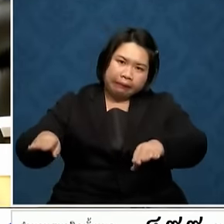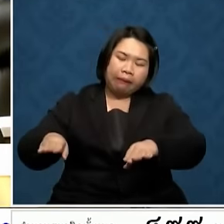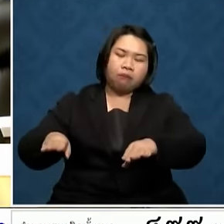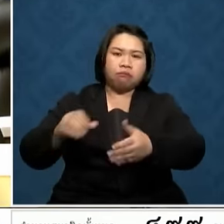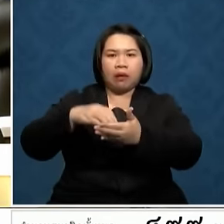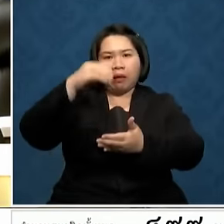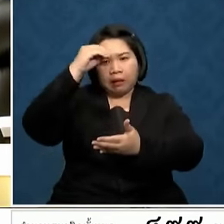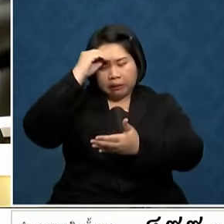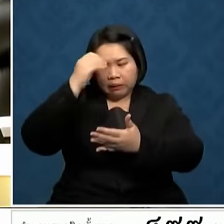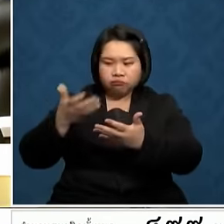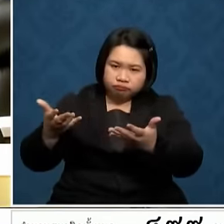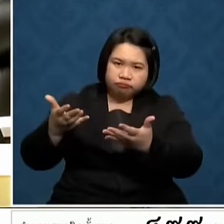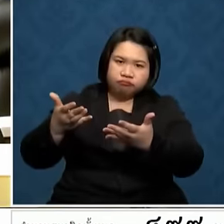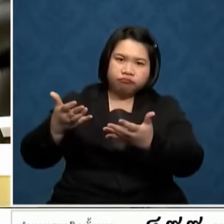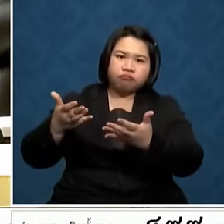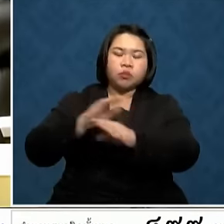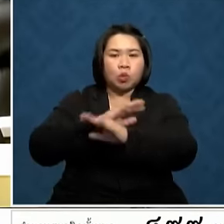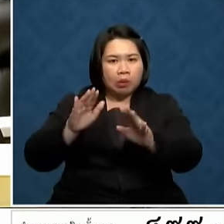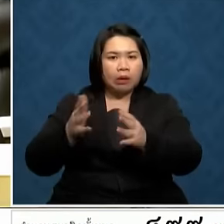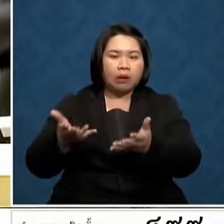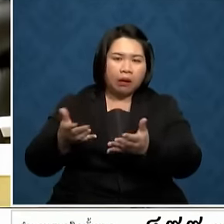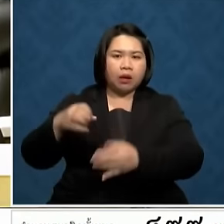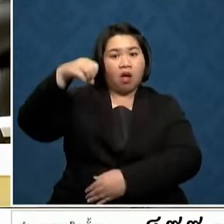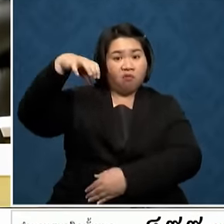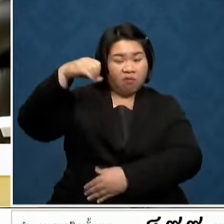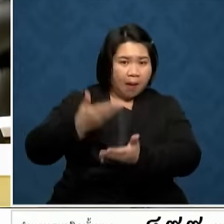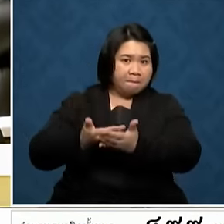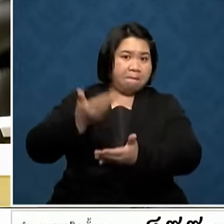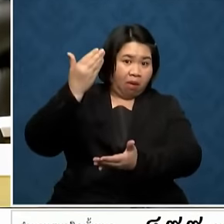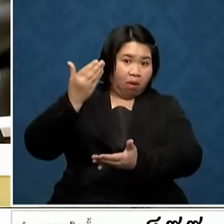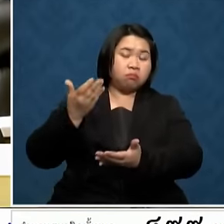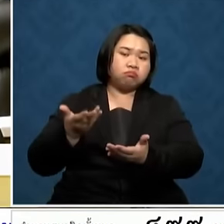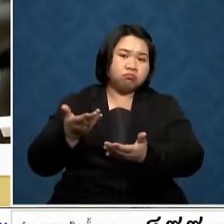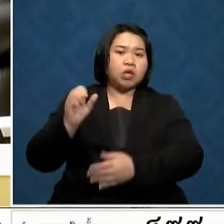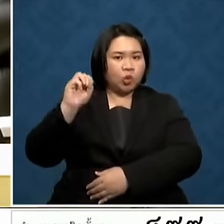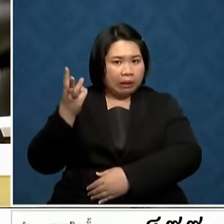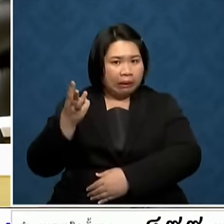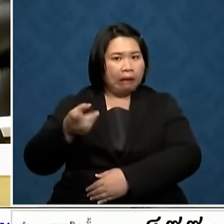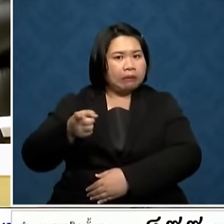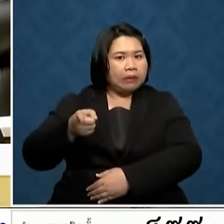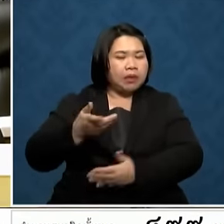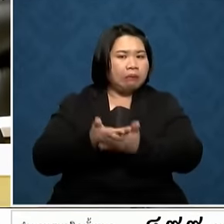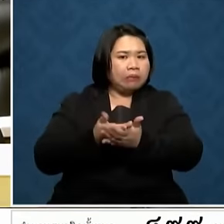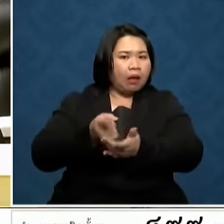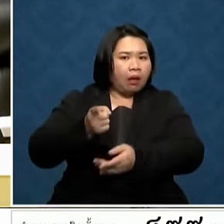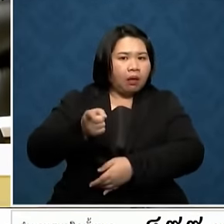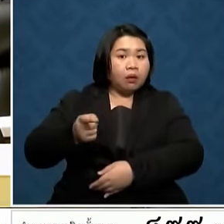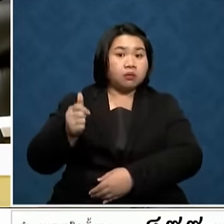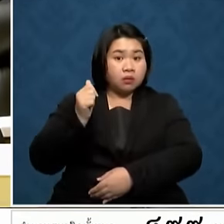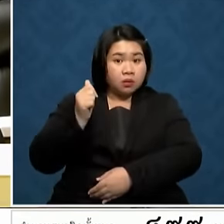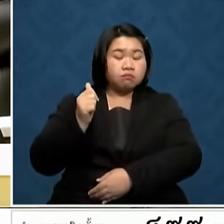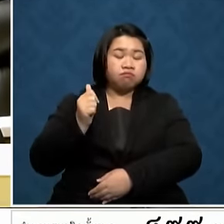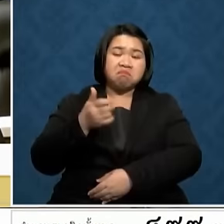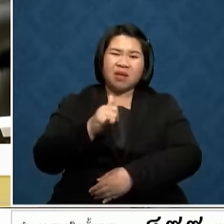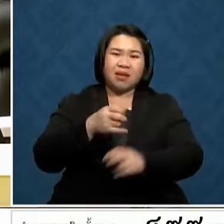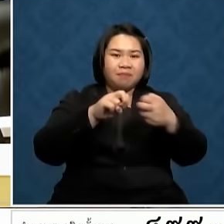องหุดออกจากโรกาธษามากขึ้นอาจจะรวมไปถึงค่าไฟที่แงขึ้น อาจจะรวมไปถึงสวดีการทถแช่แ่งนานขึ้นหออจจะรวมไปถ